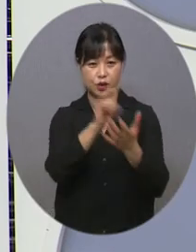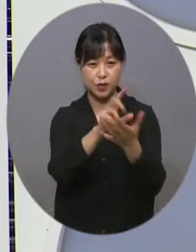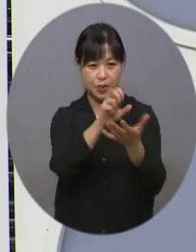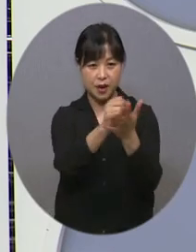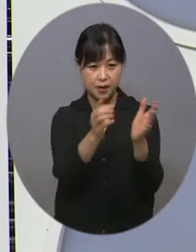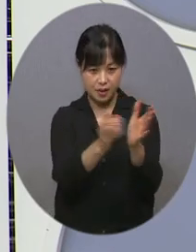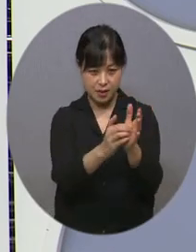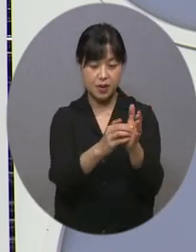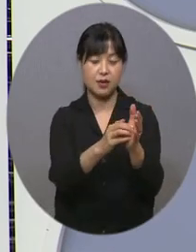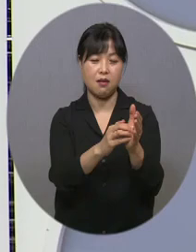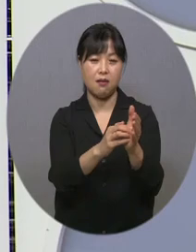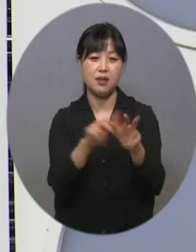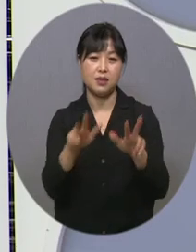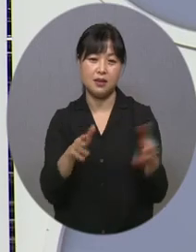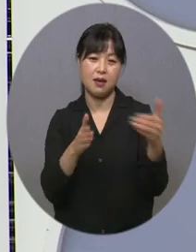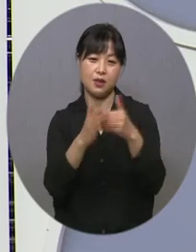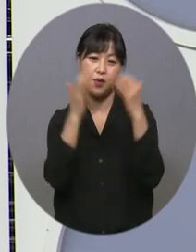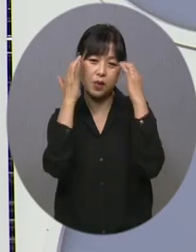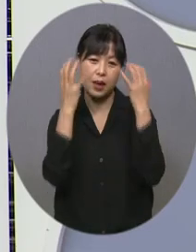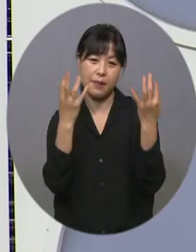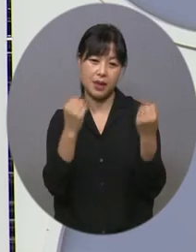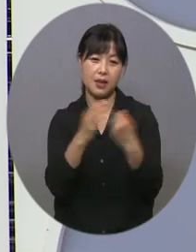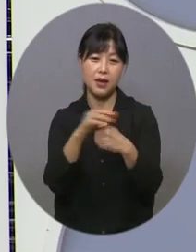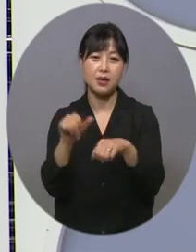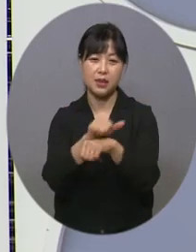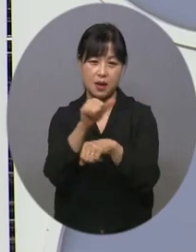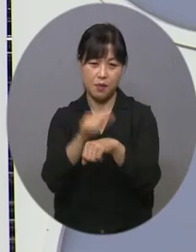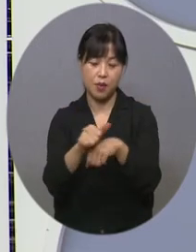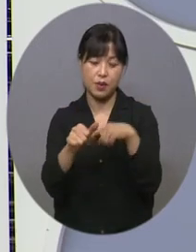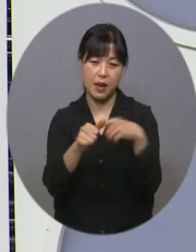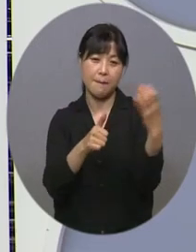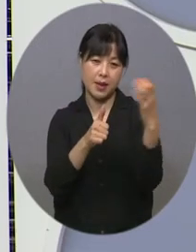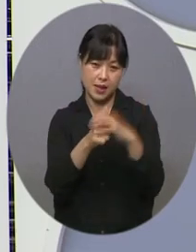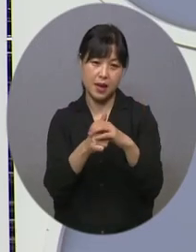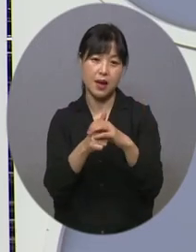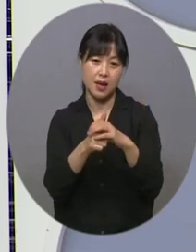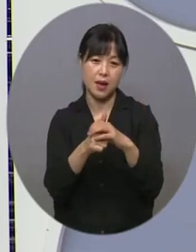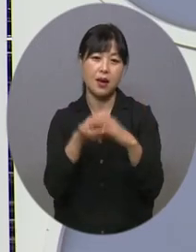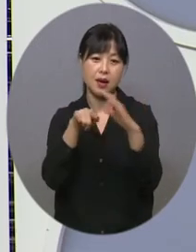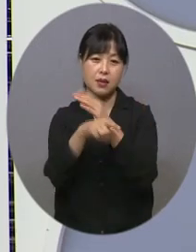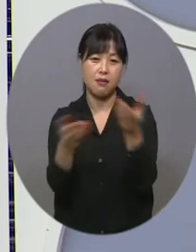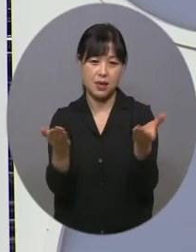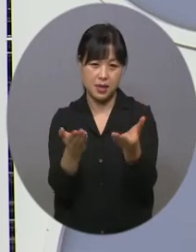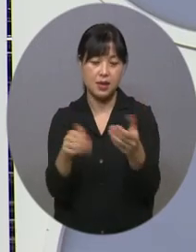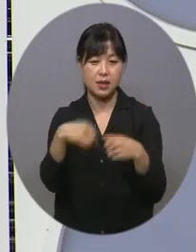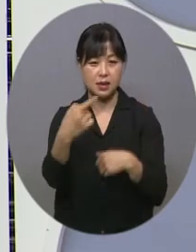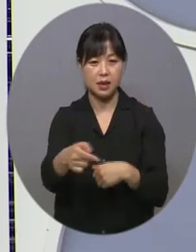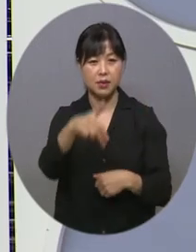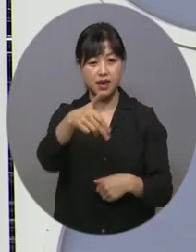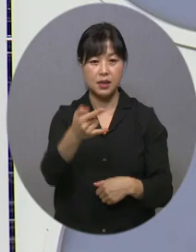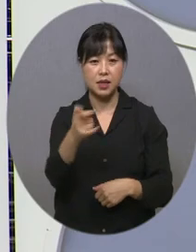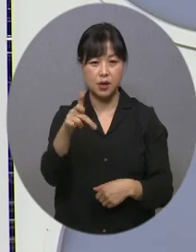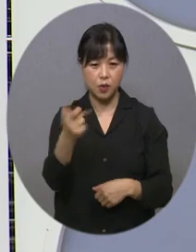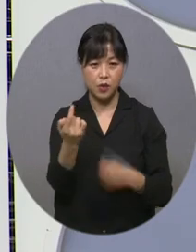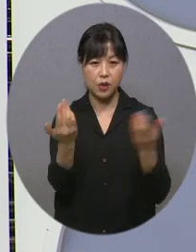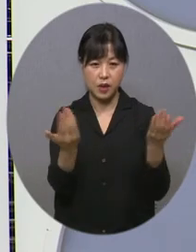그동안 고생했다고 그래서 싱가포르를 보내주셔서 싱가포르 근무를 하고 그다음에 이제 체코 근무를 갔다가